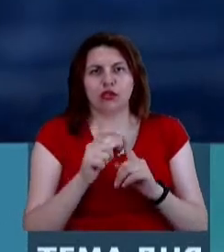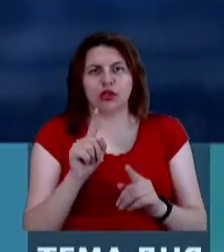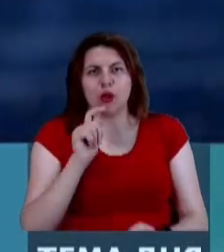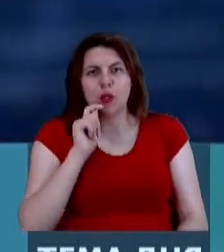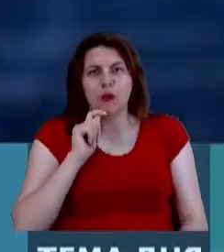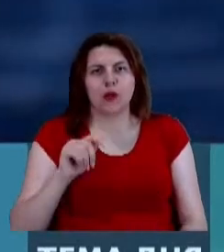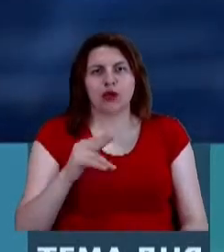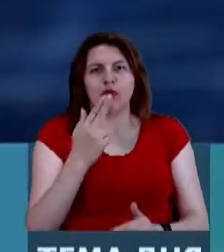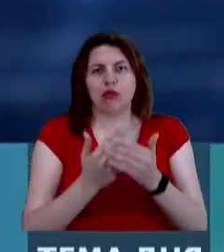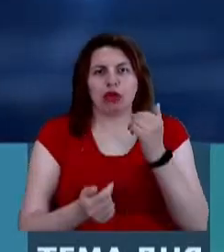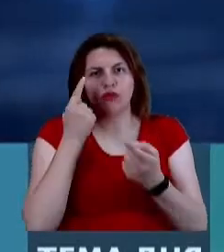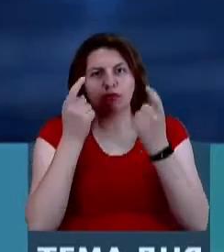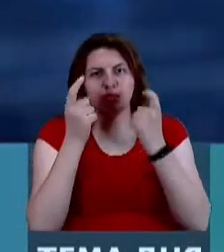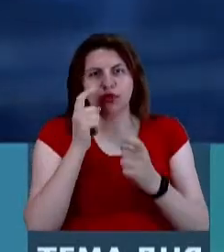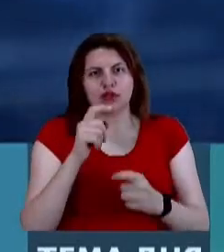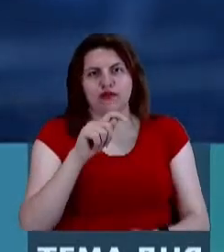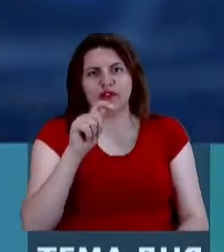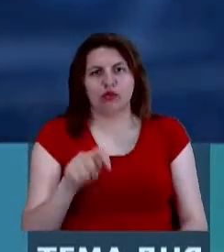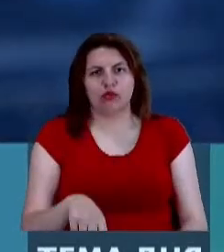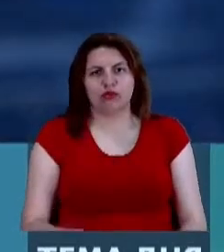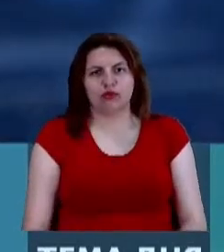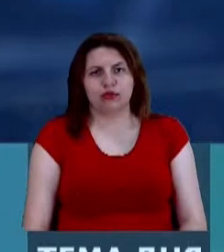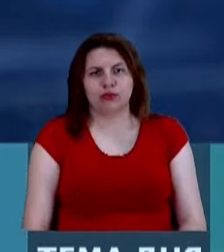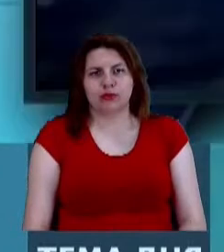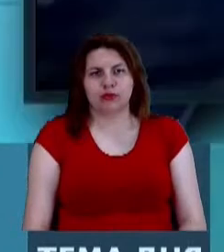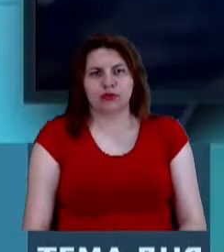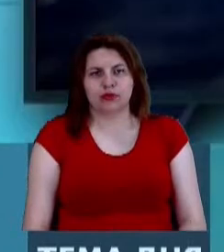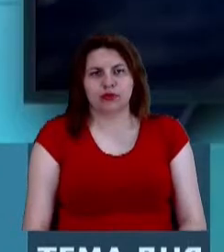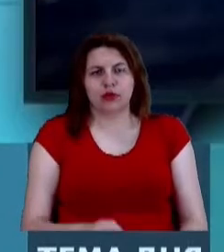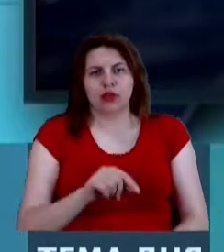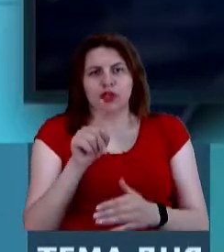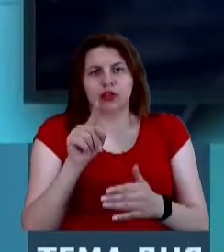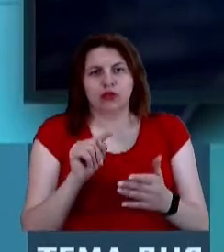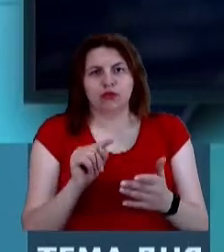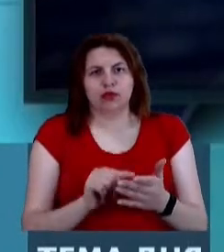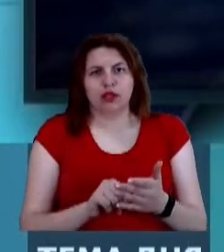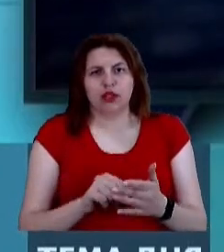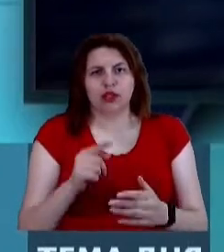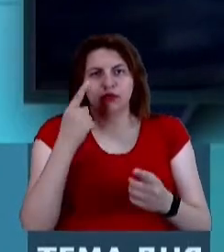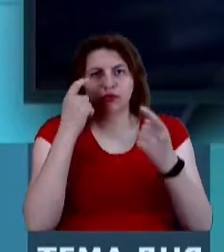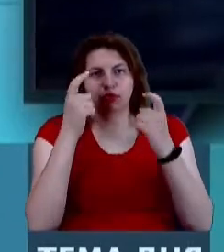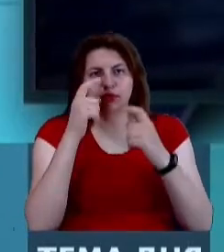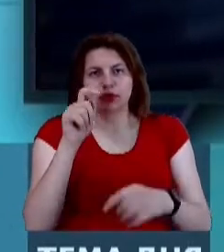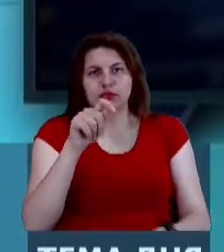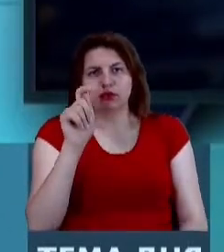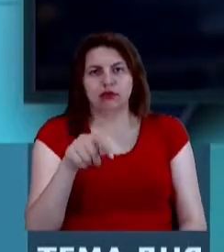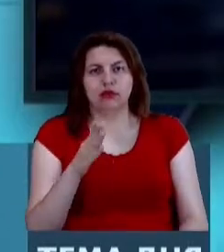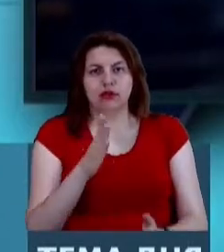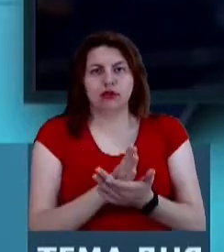програє інформаційну війну? Ну, розумієте, питання інформаційної війни, воно, зрозуміло, має як якісні, так і